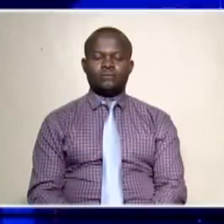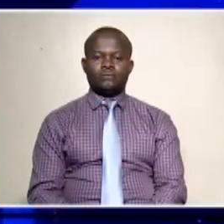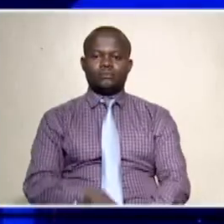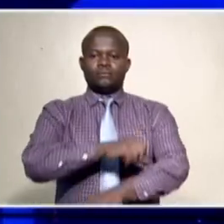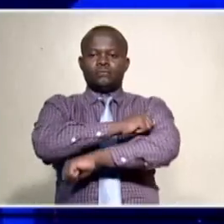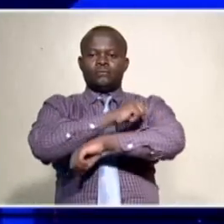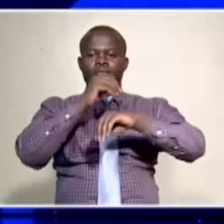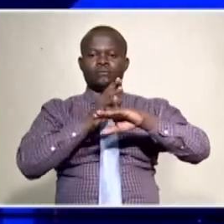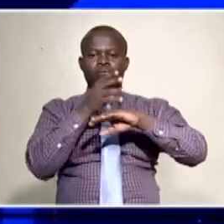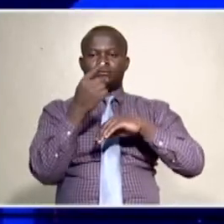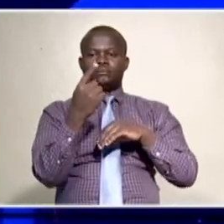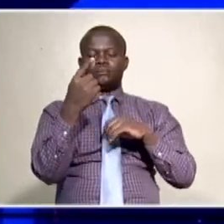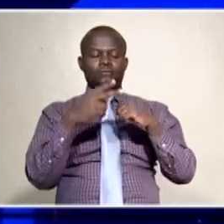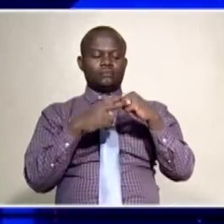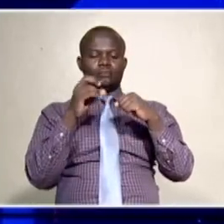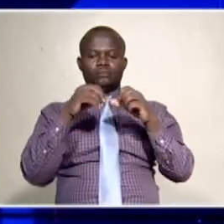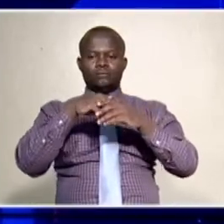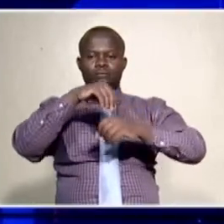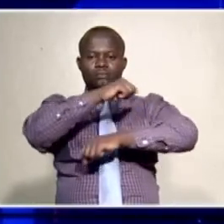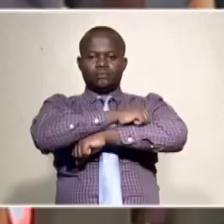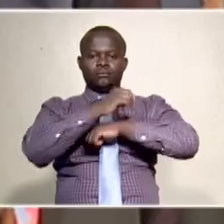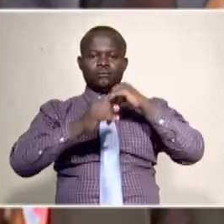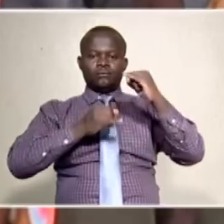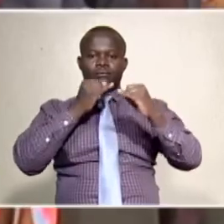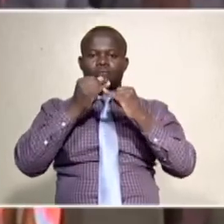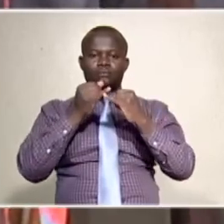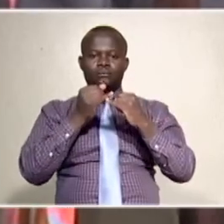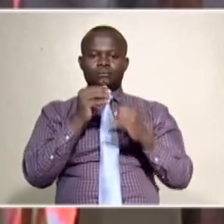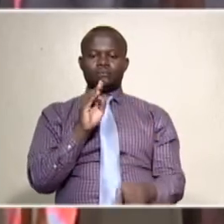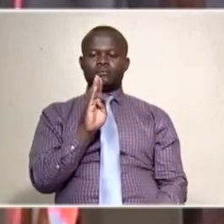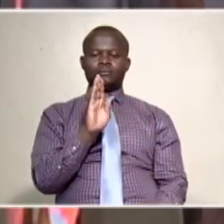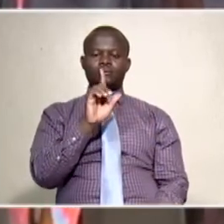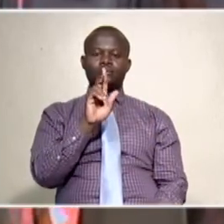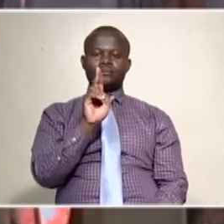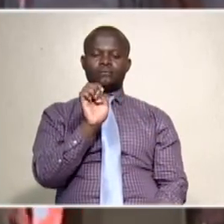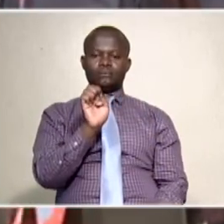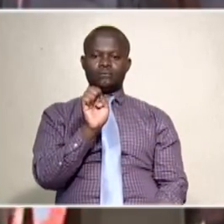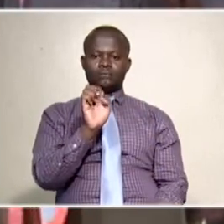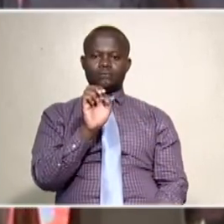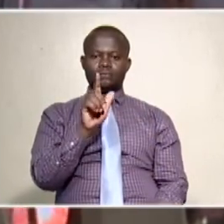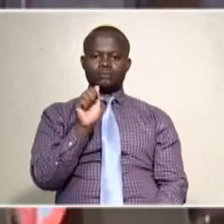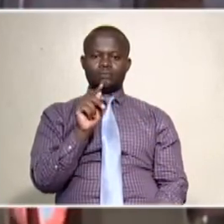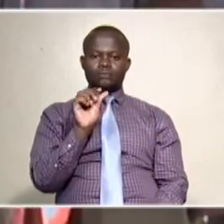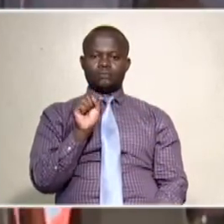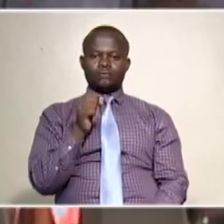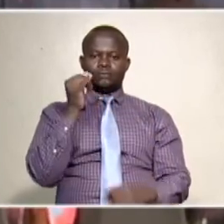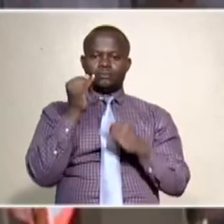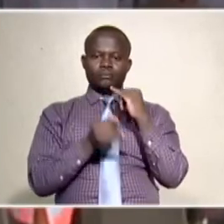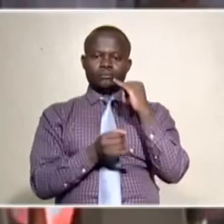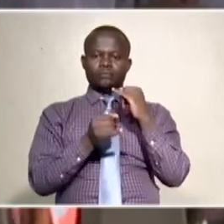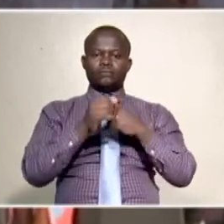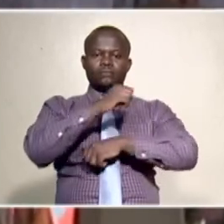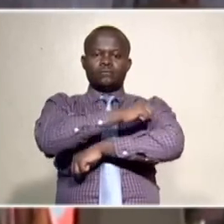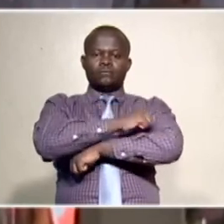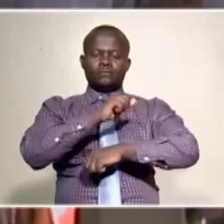Abanyeshuri basaga 170 bo mu ishuri mpuzamahanga rya Blue Lakes rikorera mu karere ka Bugesera basoje